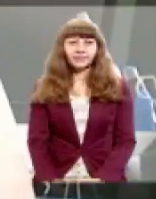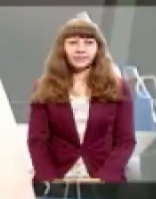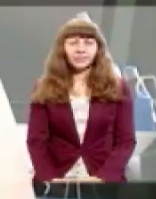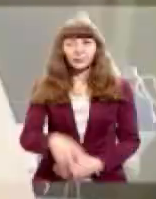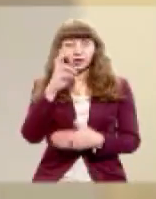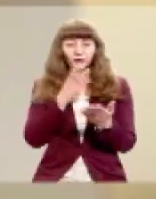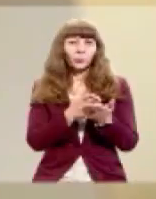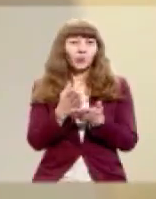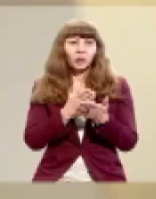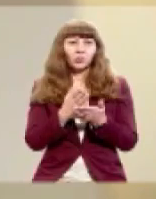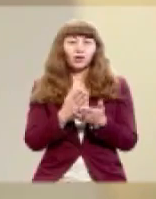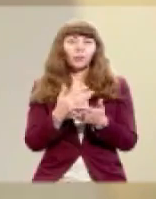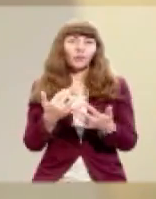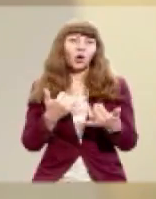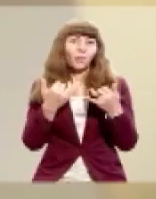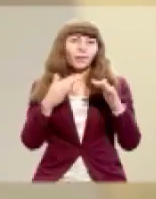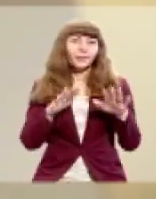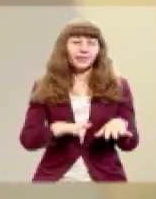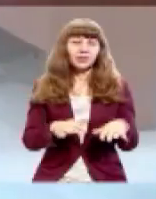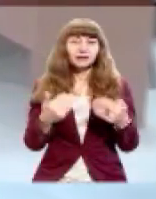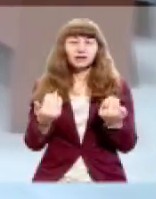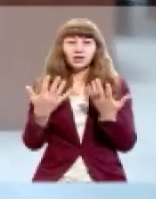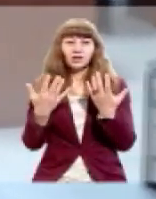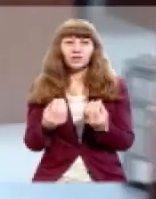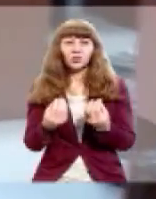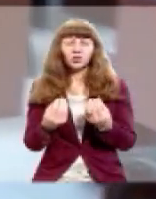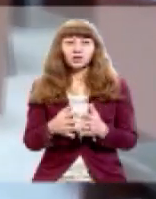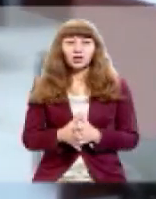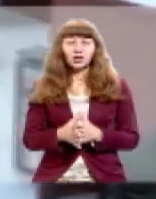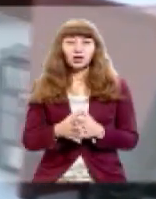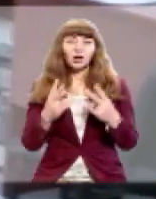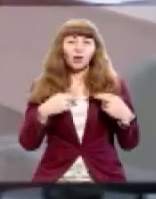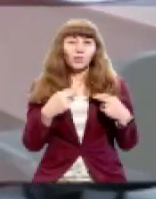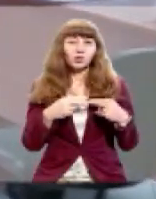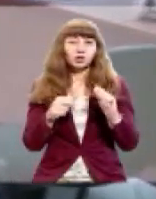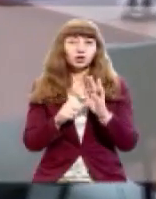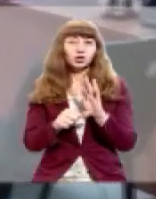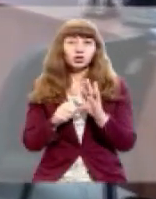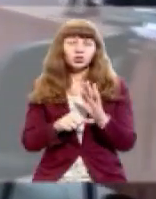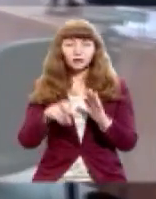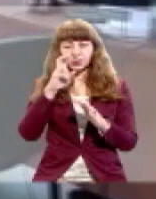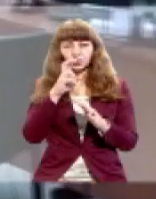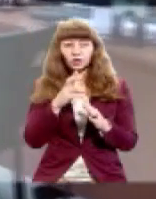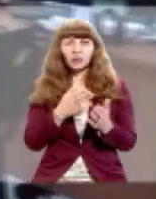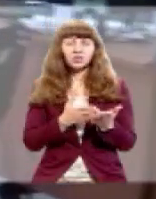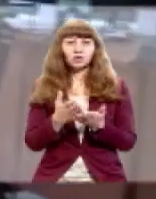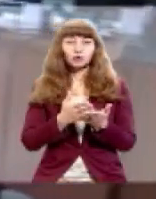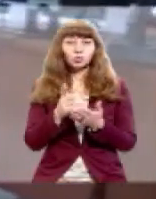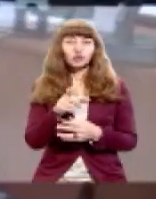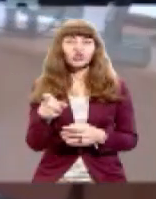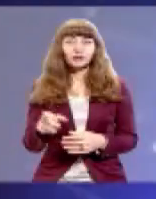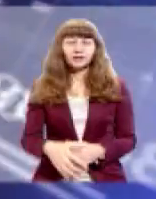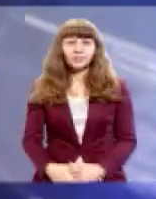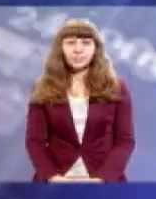Мемлекеттік қызмет абыройлы міндет. Қазіргі күні облыстың 20 қаласында 648 мемлекеттік орган жұмыс жасауда.